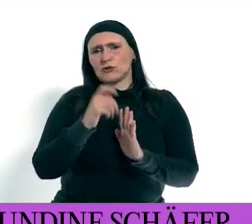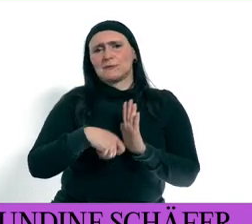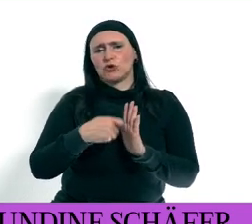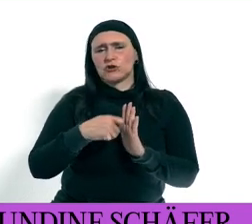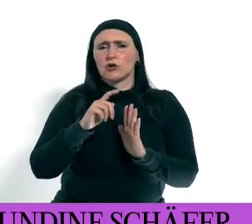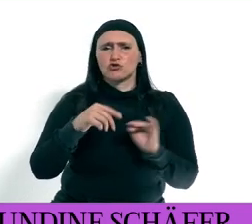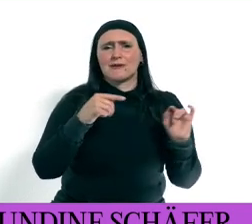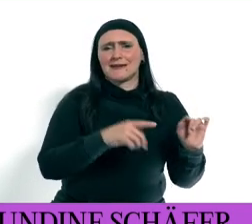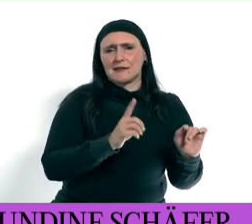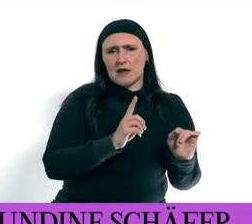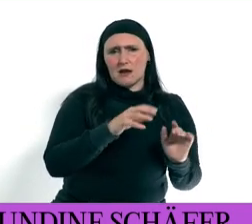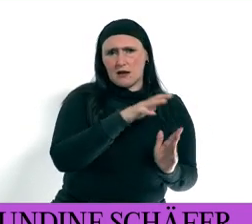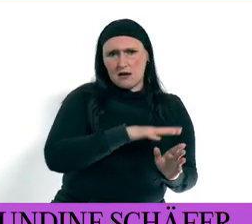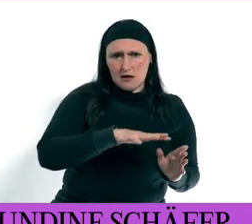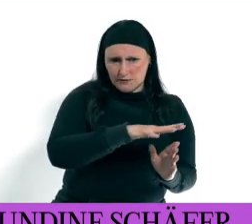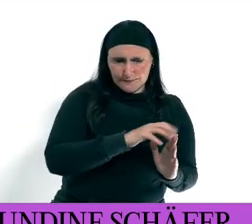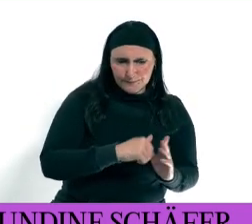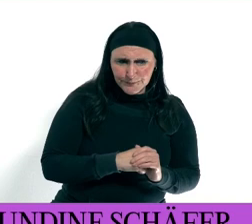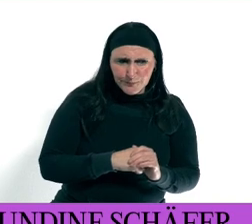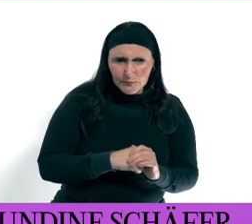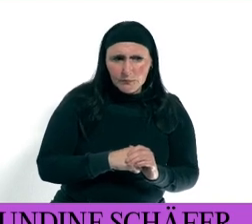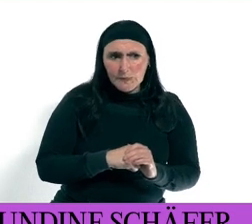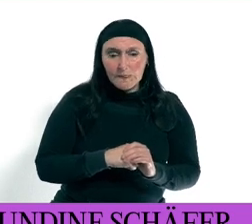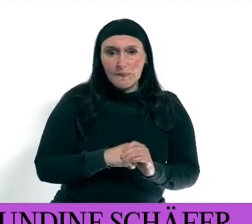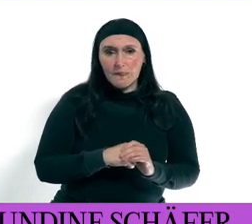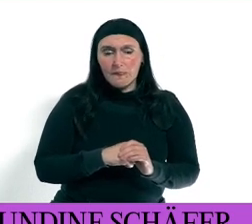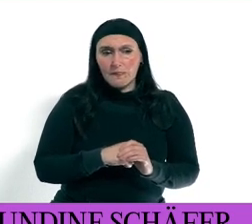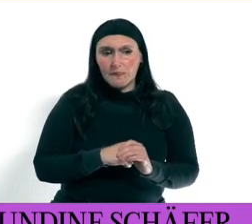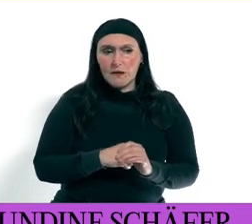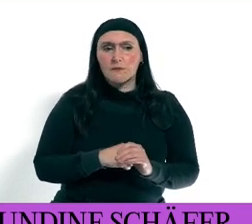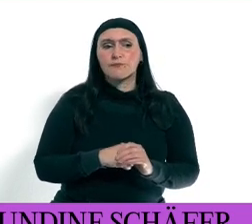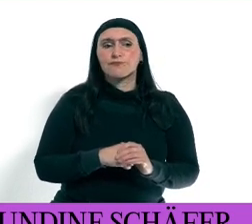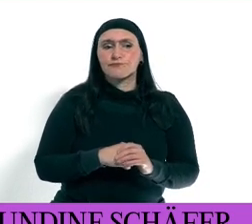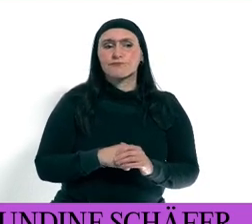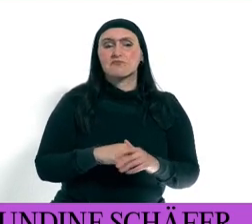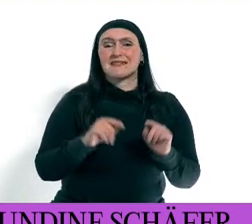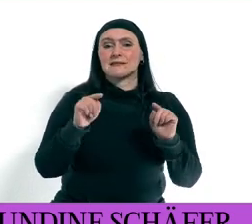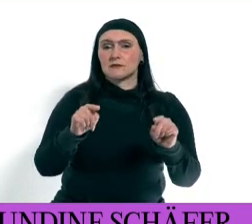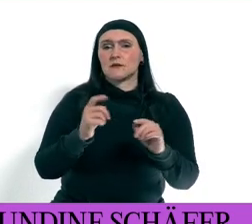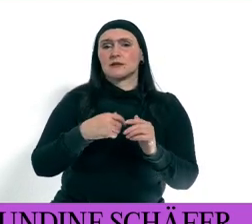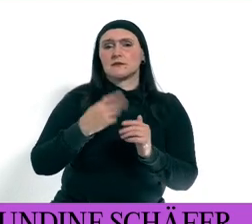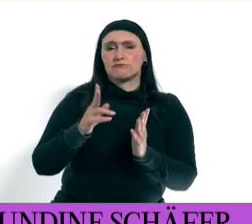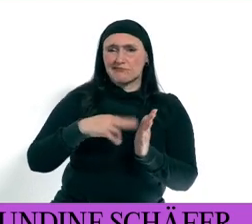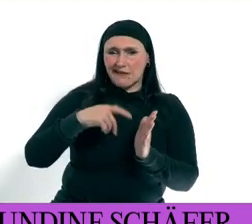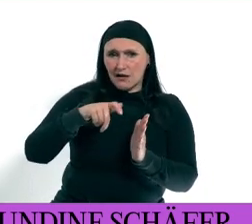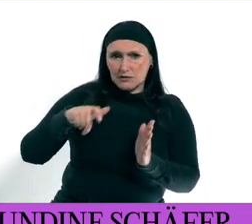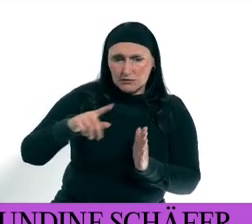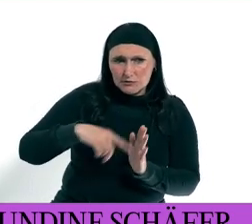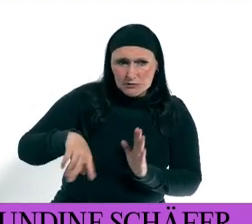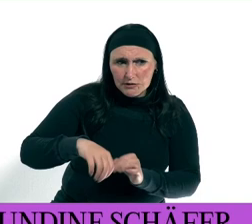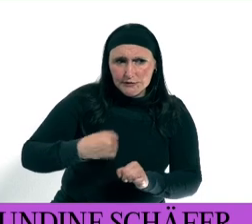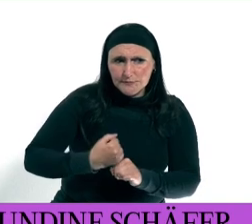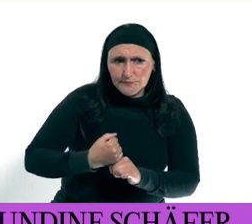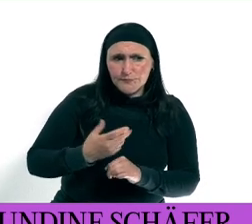haben wir ein anderes Projekt in Dhaka selbst realisiert. Es waren die